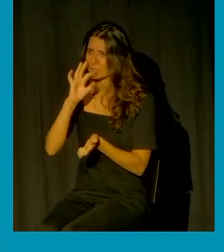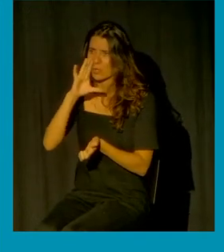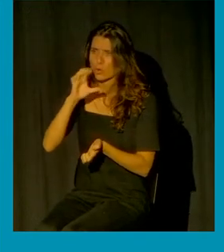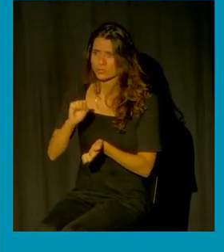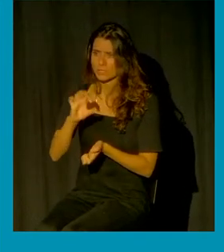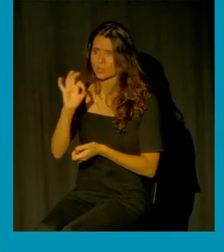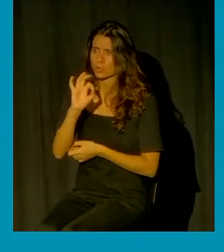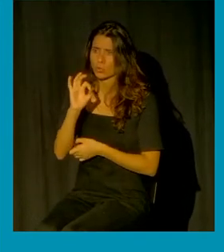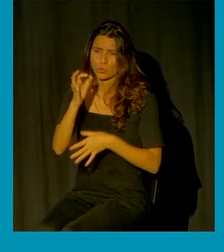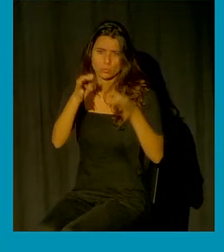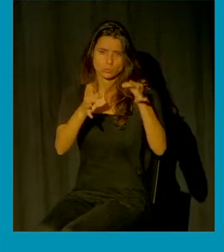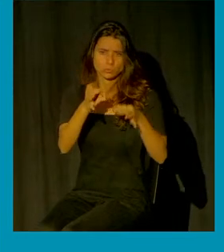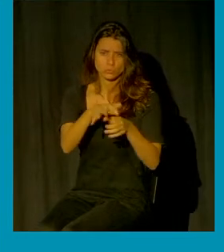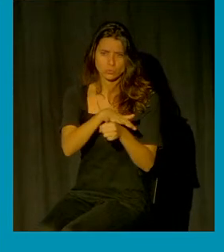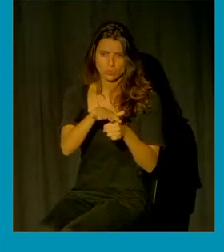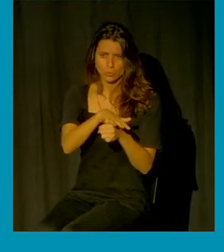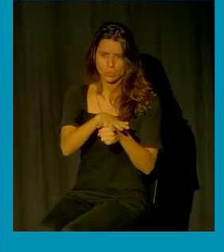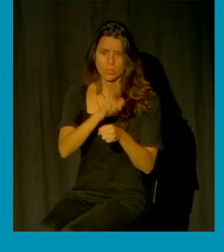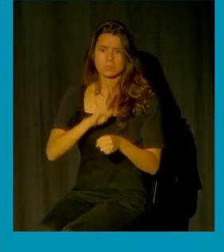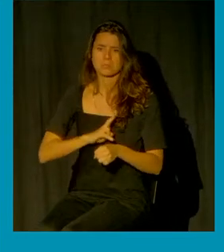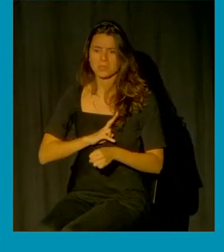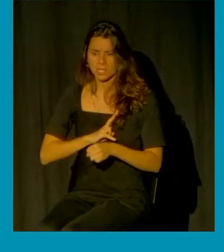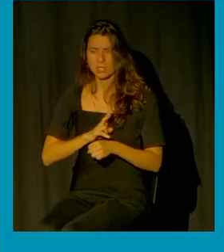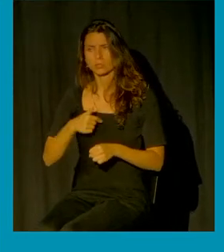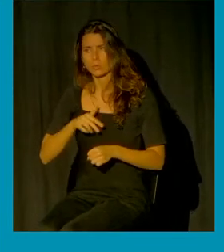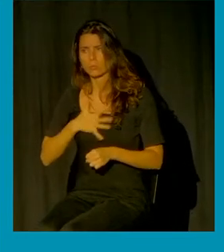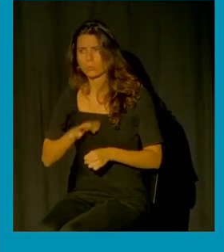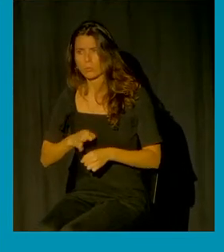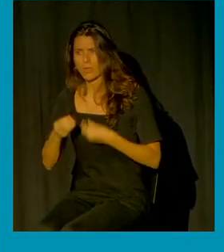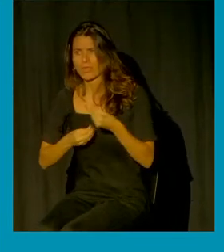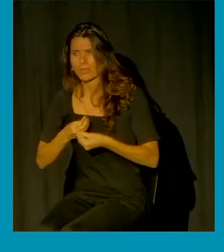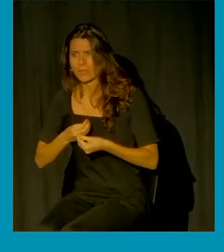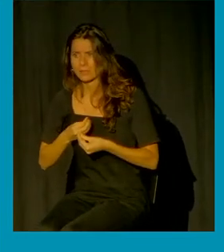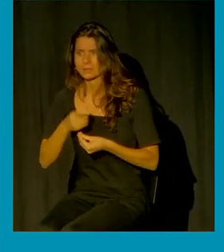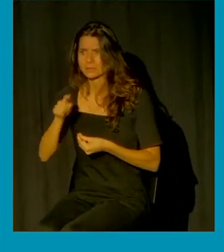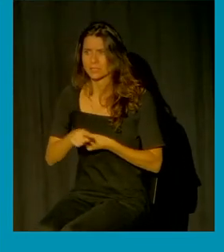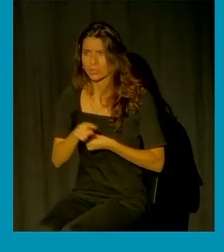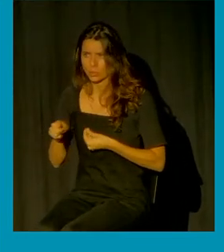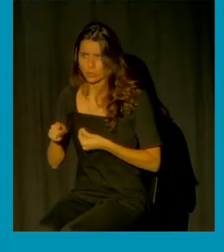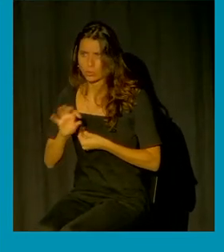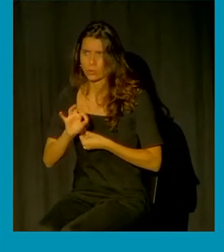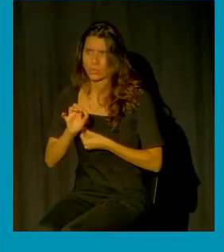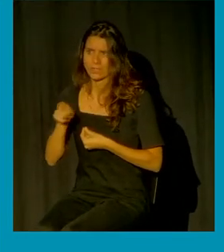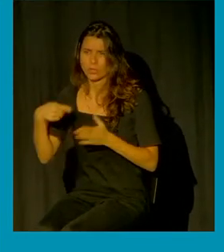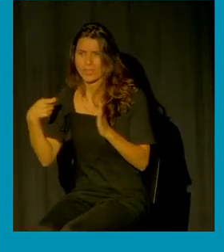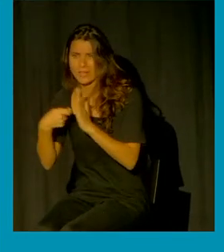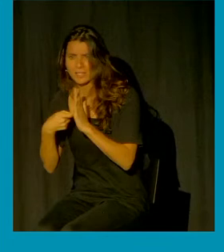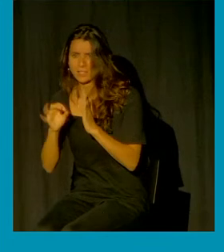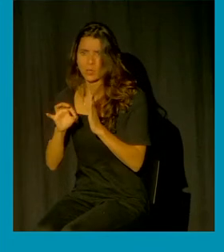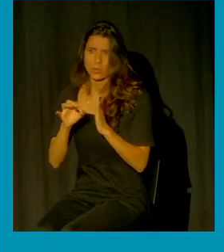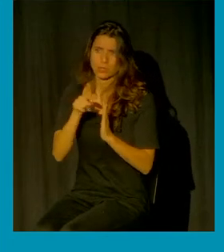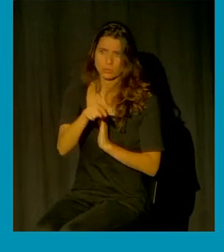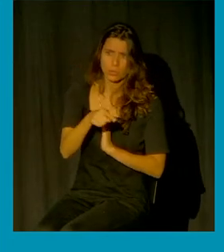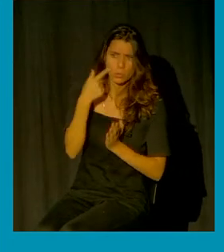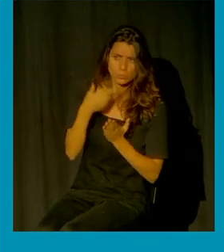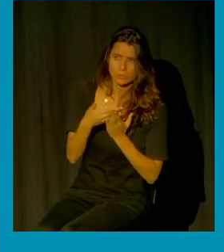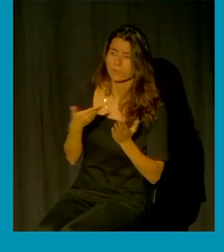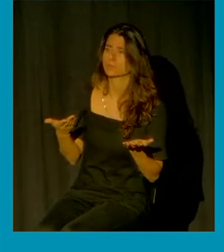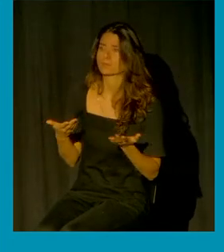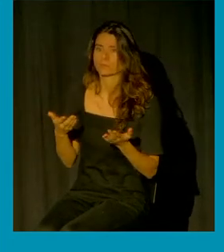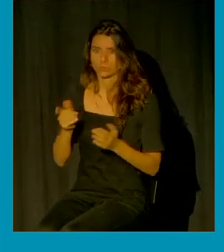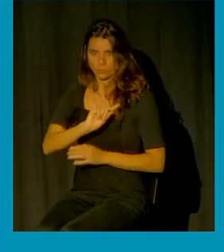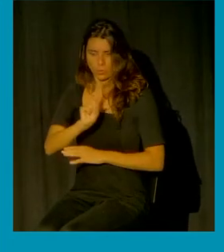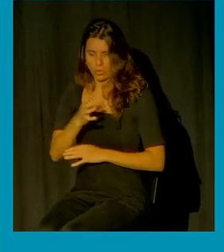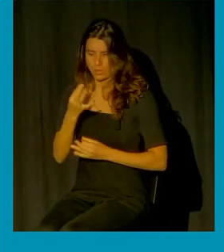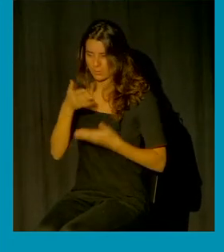que sigui la jurisprudència que ens vagi dient això es pot dir això no es pot dir això és infracció administrativa això és delicte en lloc que les dones i els feminismes